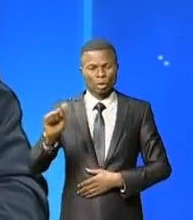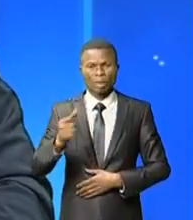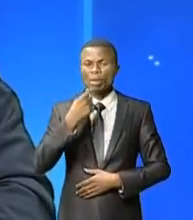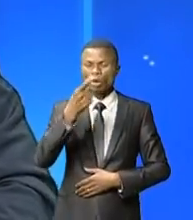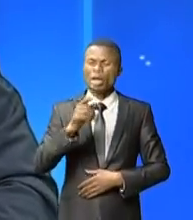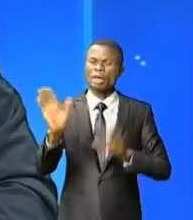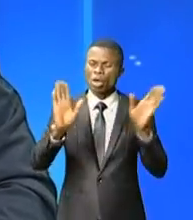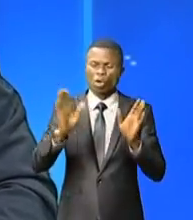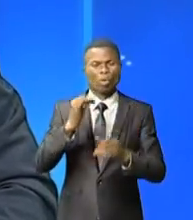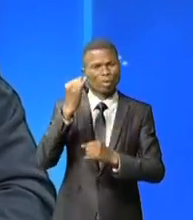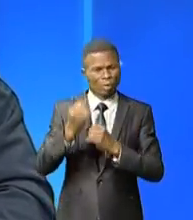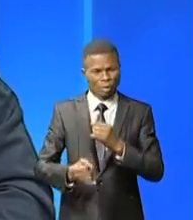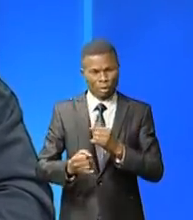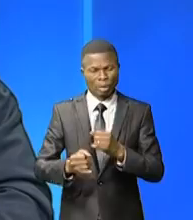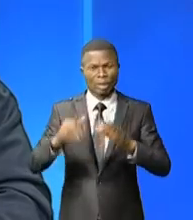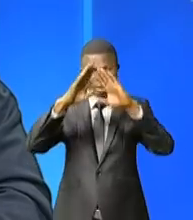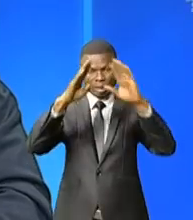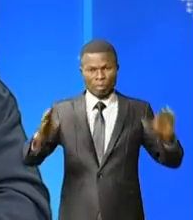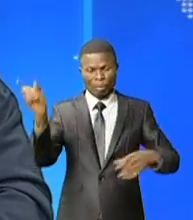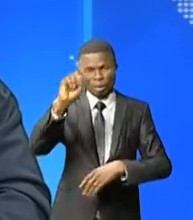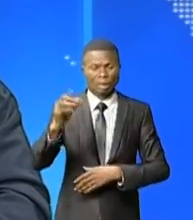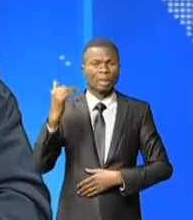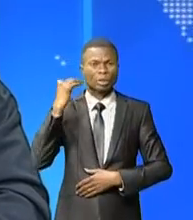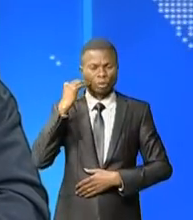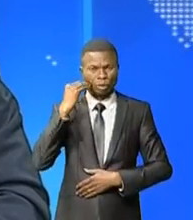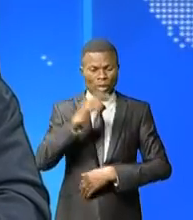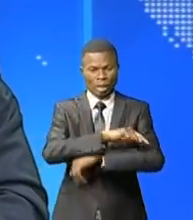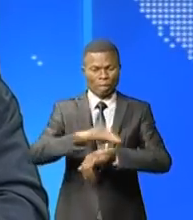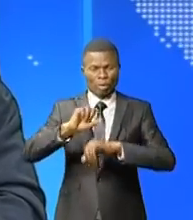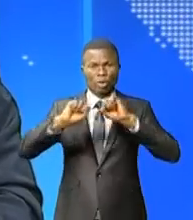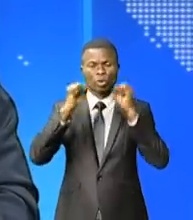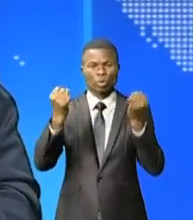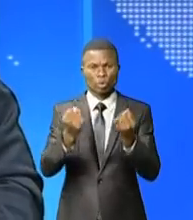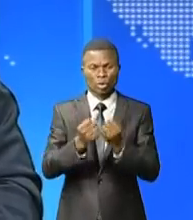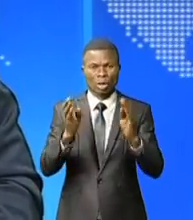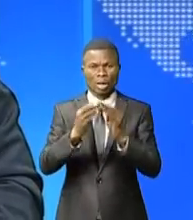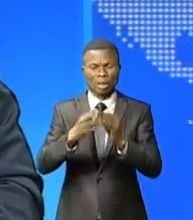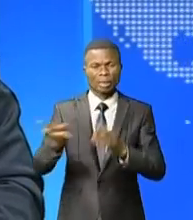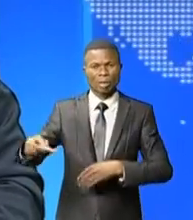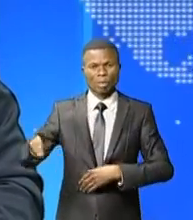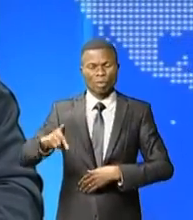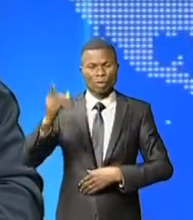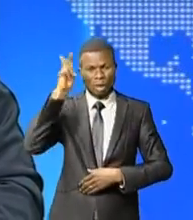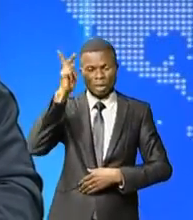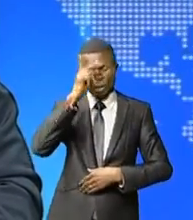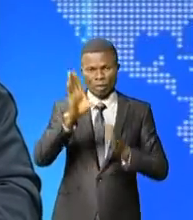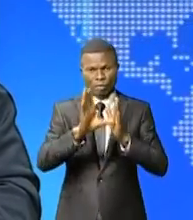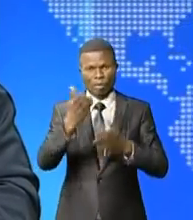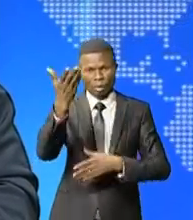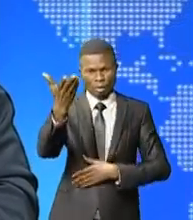rendu un dernier hommage au bâtiment du 30 juin, siège social de l'Assemblée provinciale du Katanga à